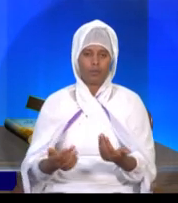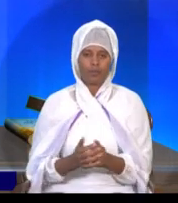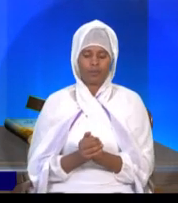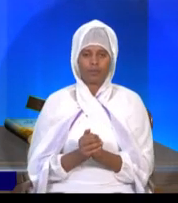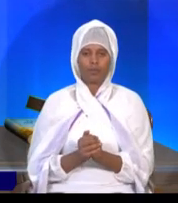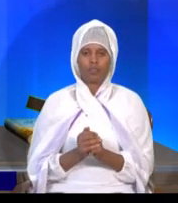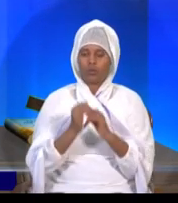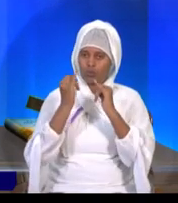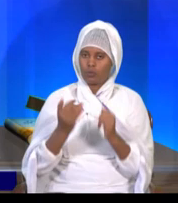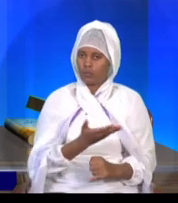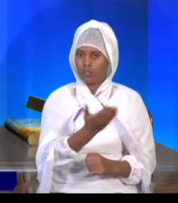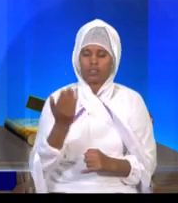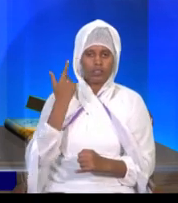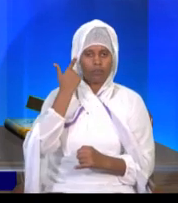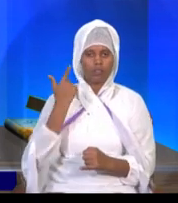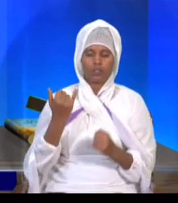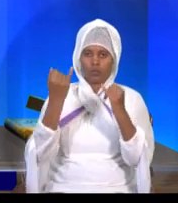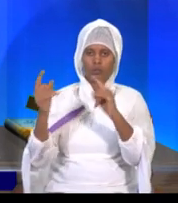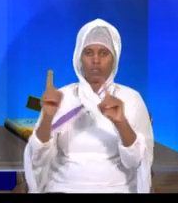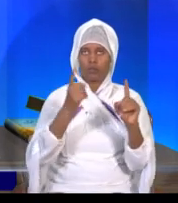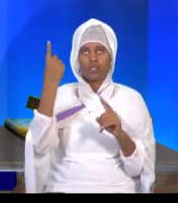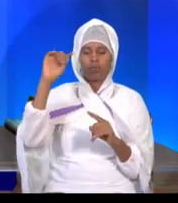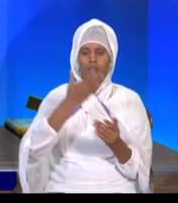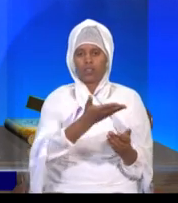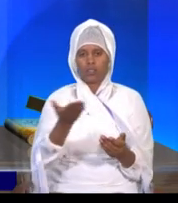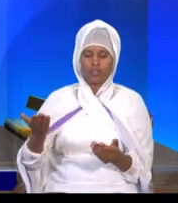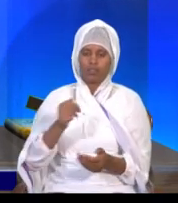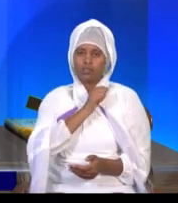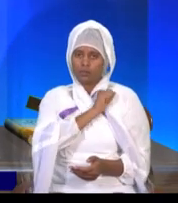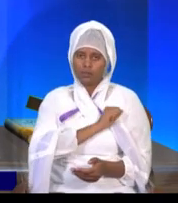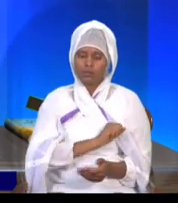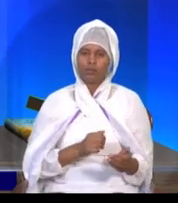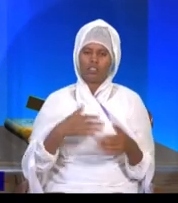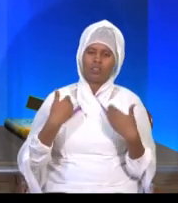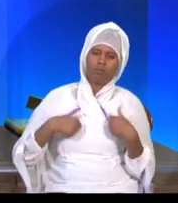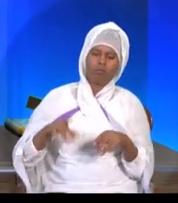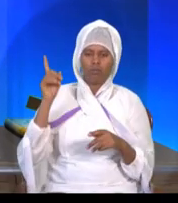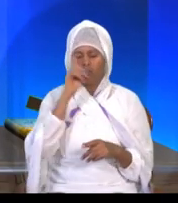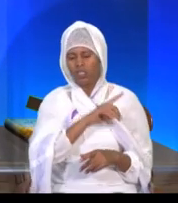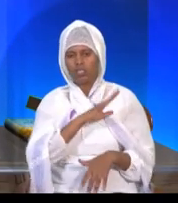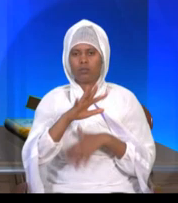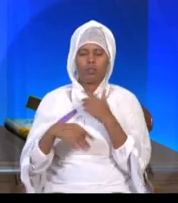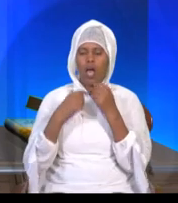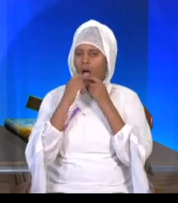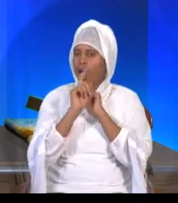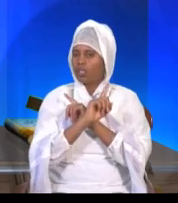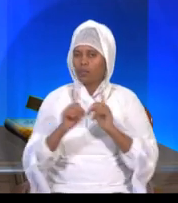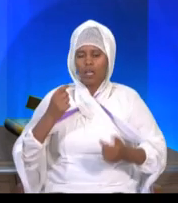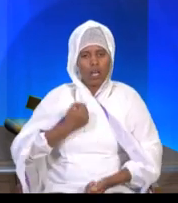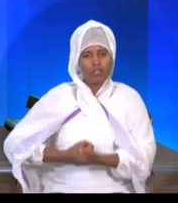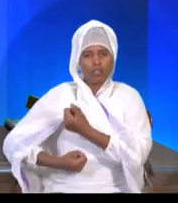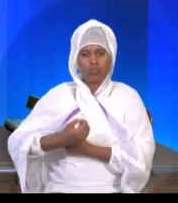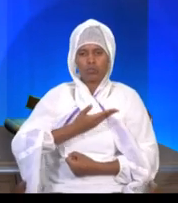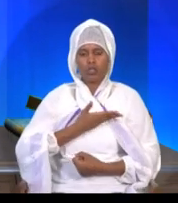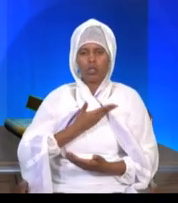ኢሉሉ ክቡራን ሰማዕቲ ክቡራን ህዝቢ እግዚኣብሔር ትሕትነት ኣይሰማዓና ሓጢኣትና እምብዛቅ እኳ